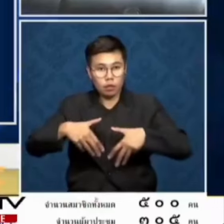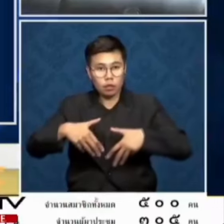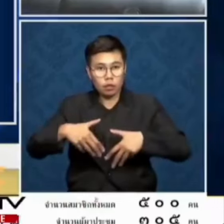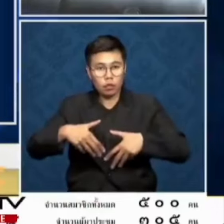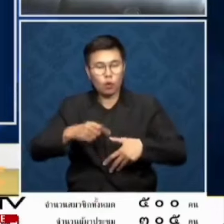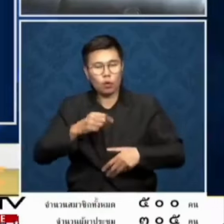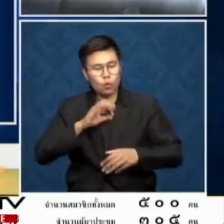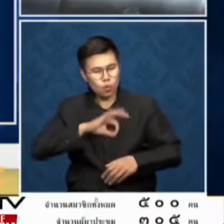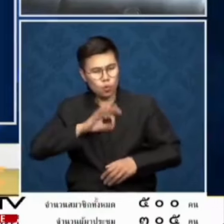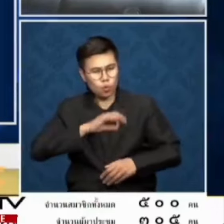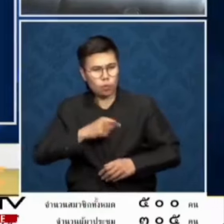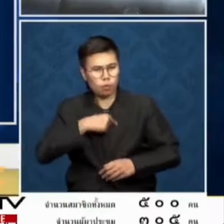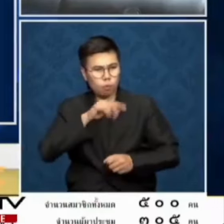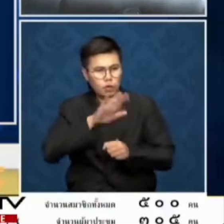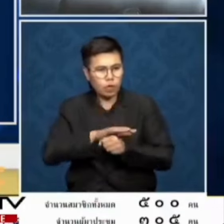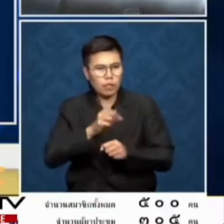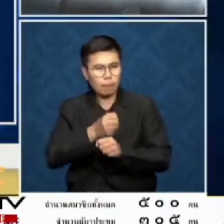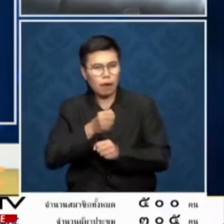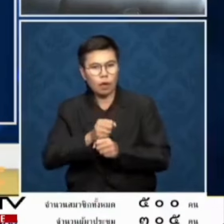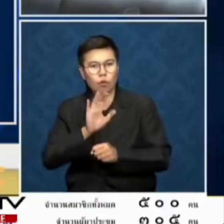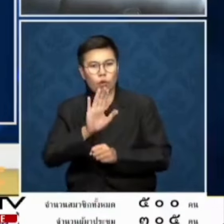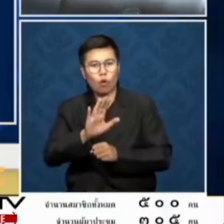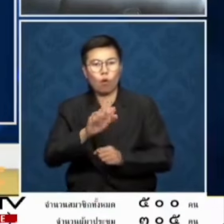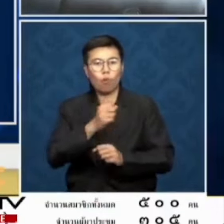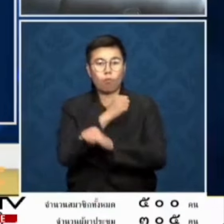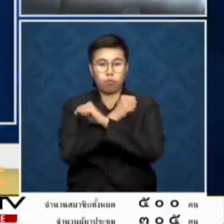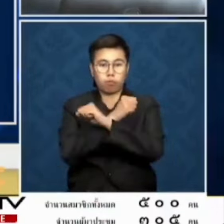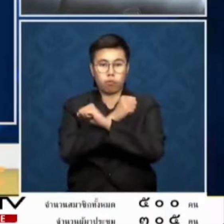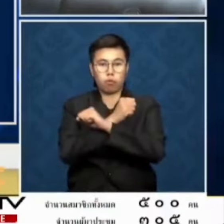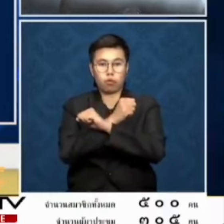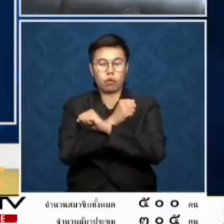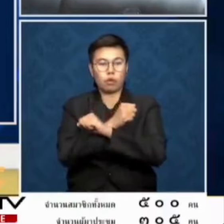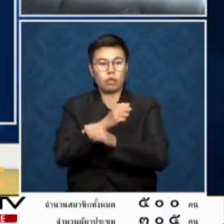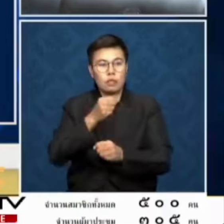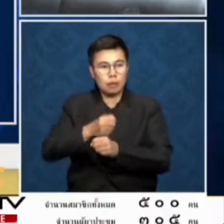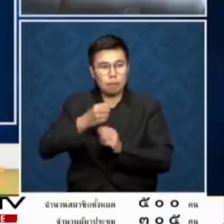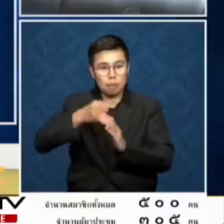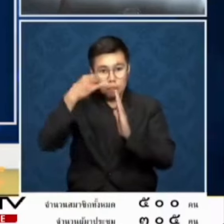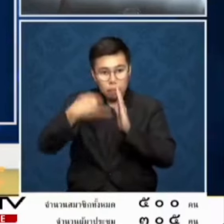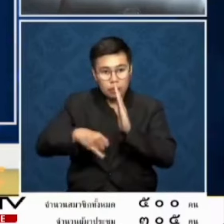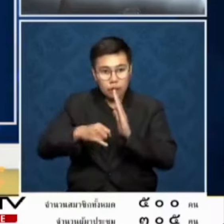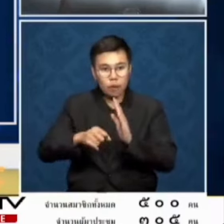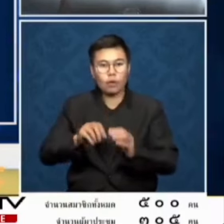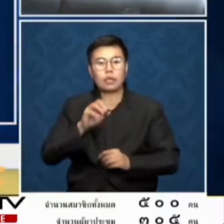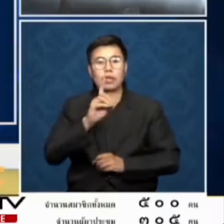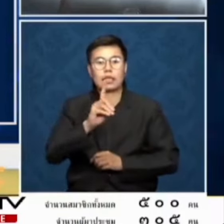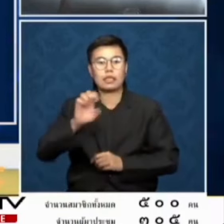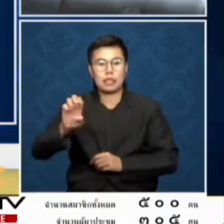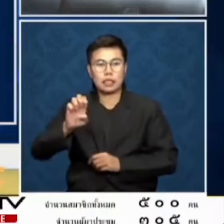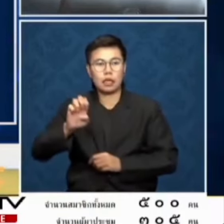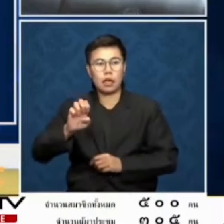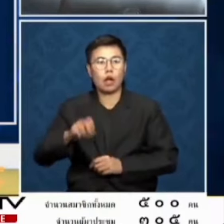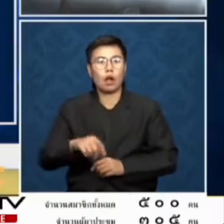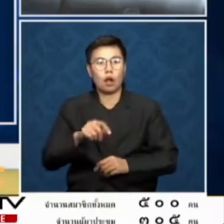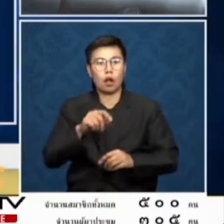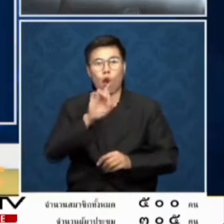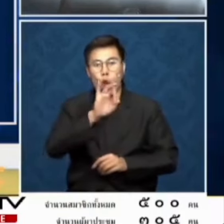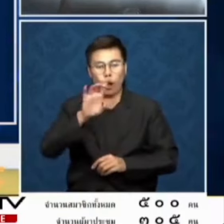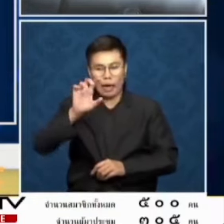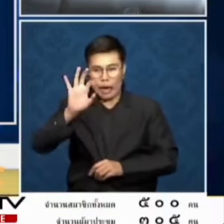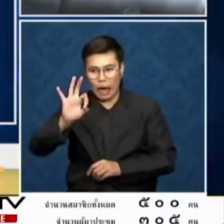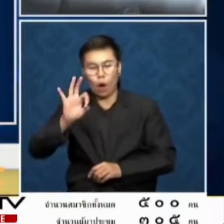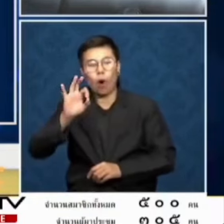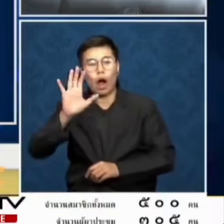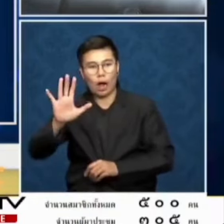พอใจกับการทำงานในการปกป้องนะคะปราบปรามการกระทำความผิดเกี่ยวกับดิจิตอลเนี่ยร้อยละ95นะคะแ